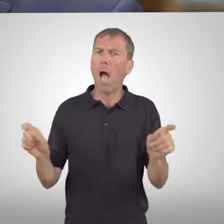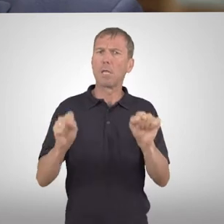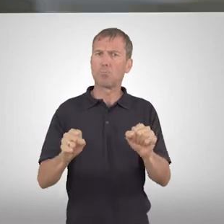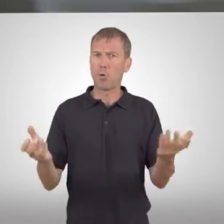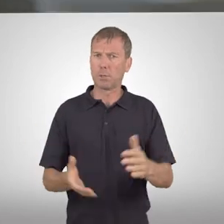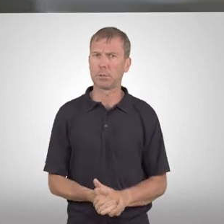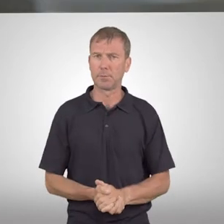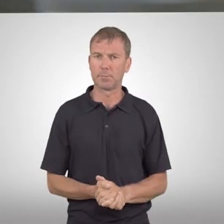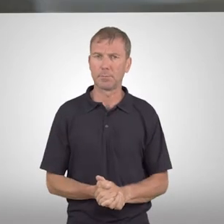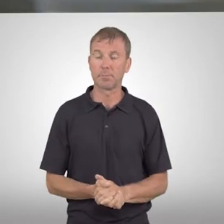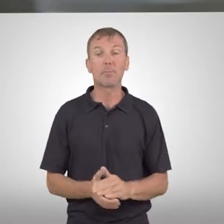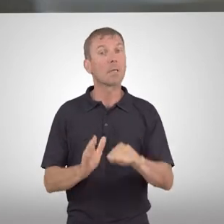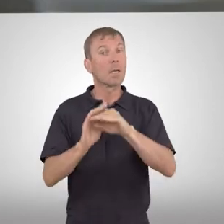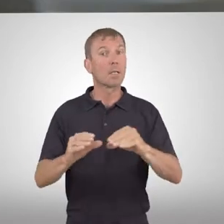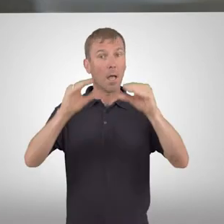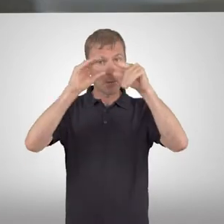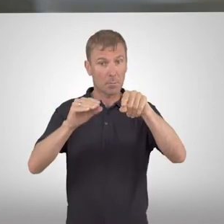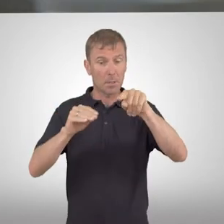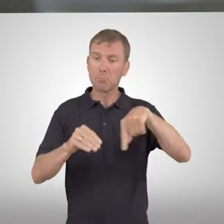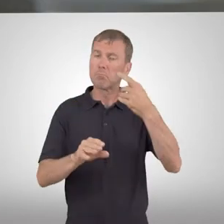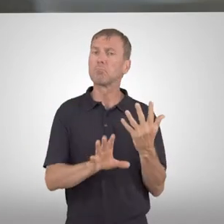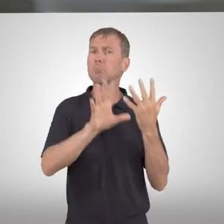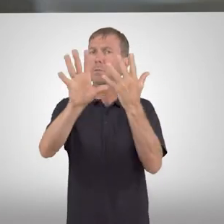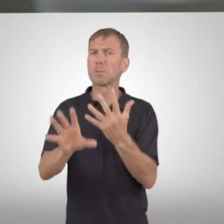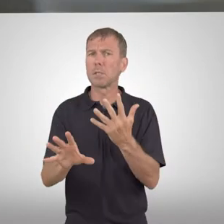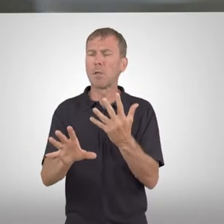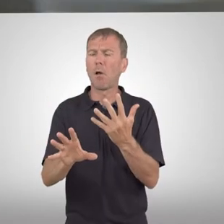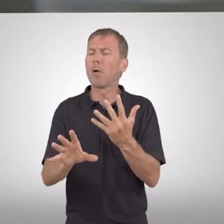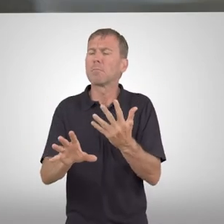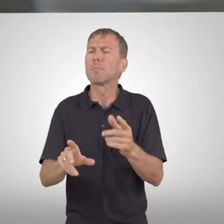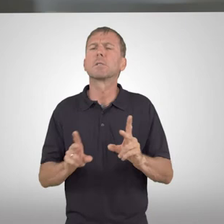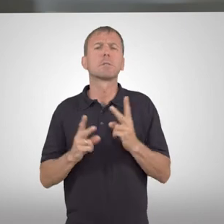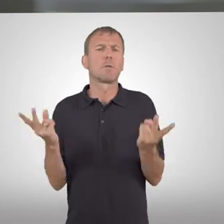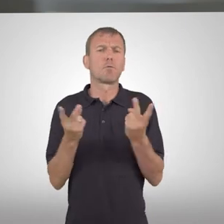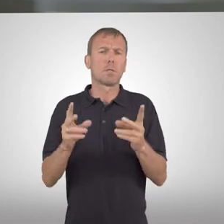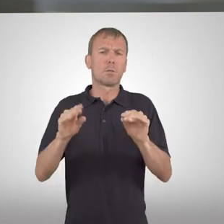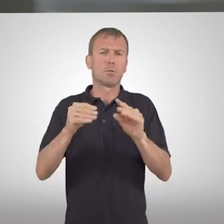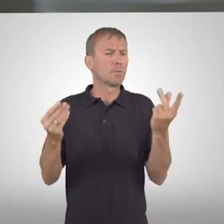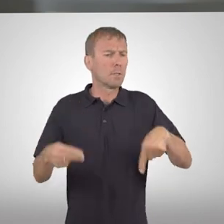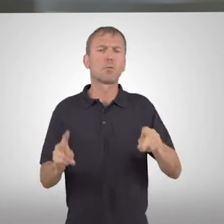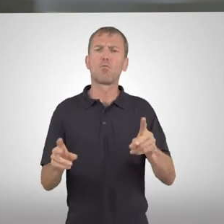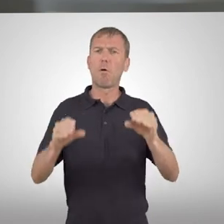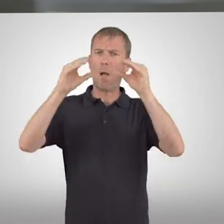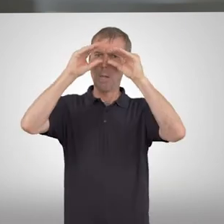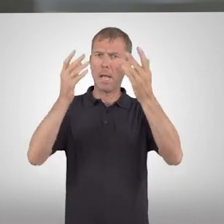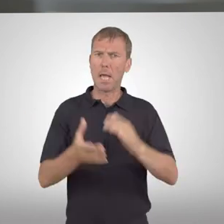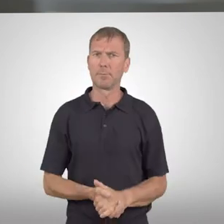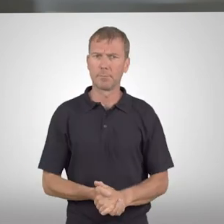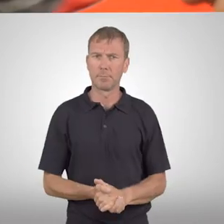werden. Ich denke, dass die Datenbrille in 10 Jahren so gängig ist wie heute eine normale